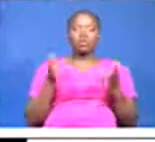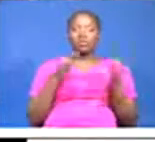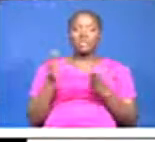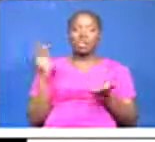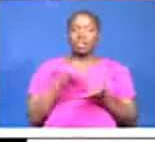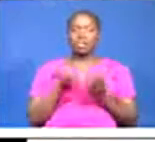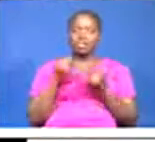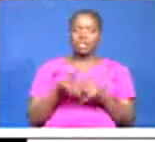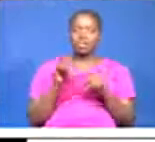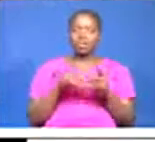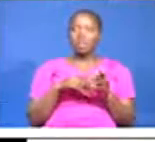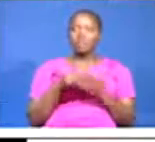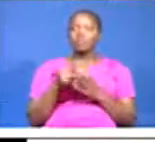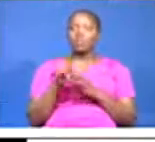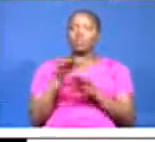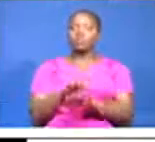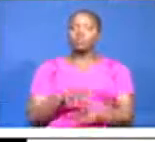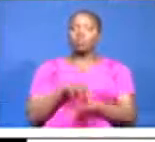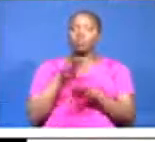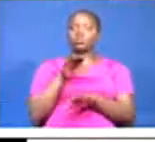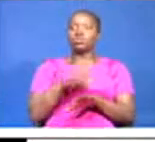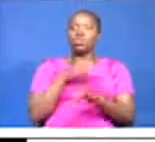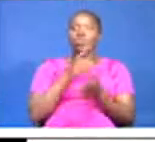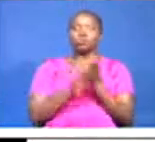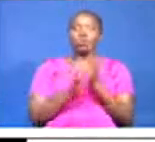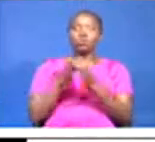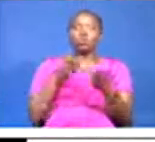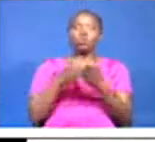ulipe mambo deni polepole bila ya kukatazwa kuendelea na biashara yako.